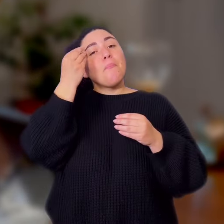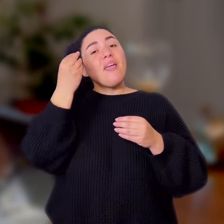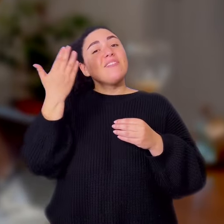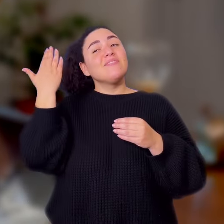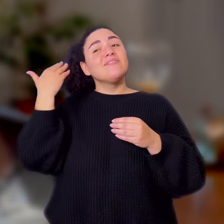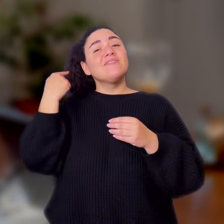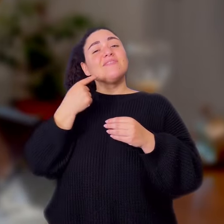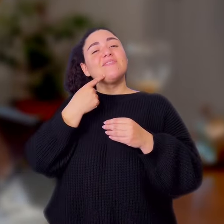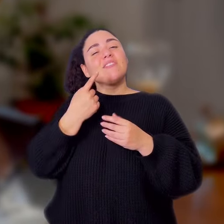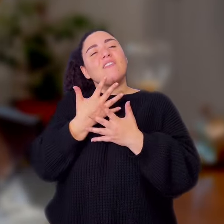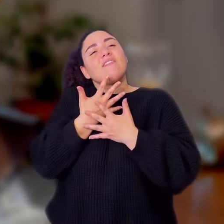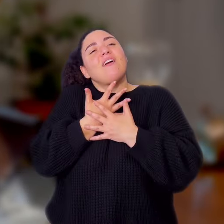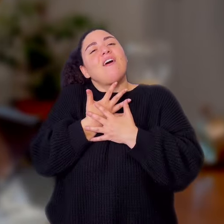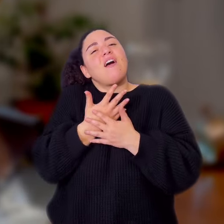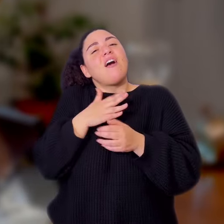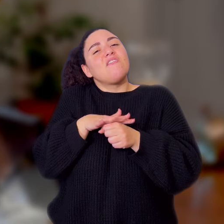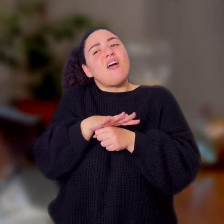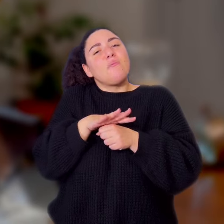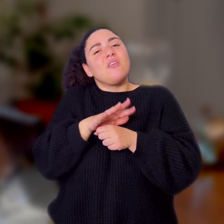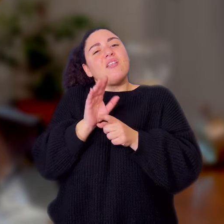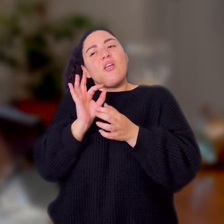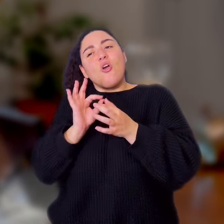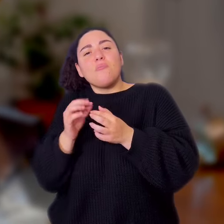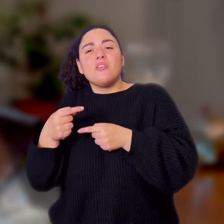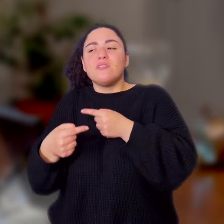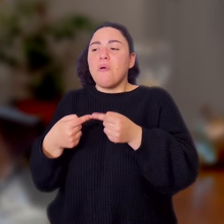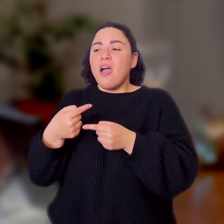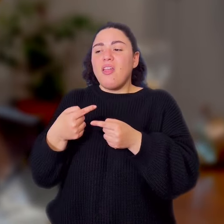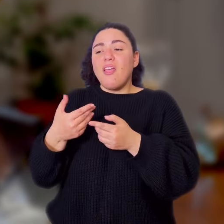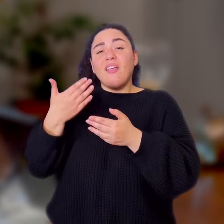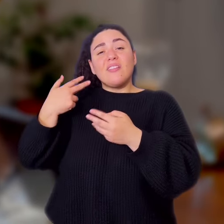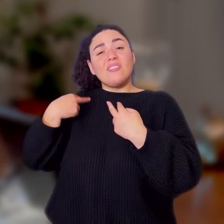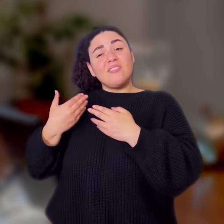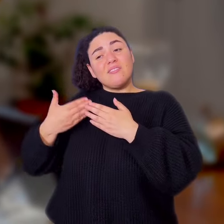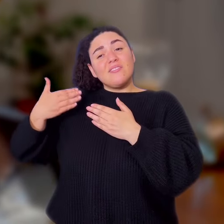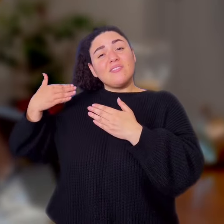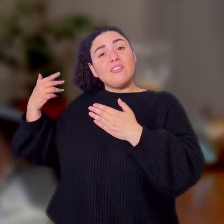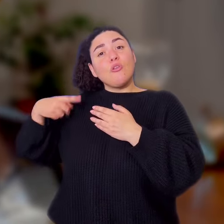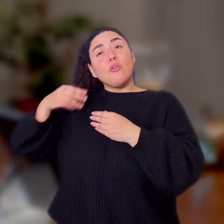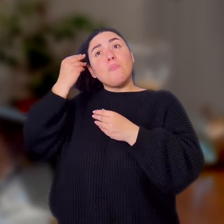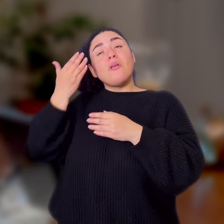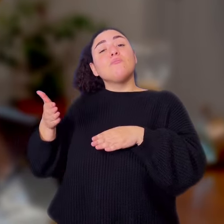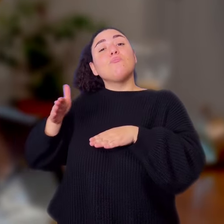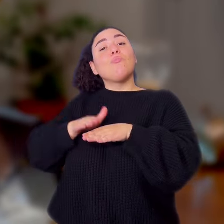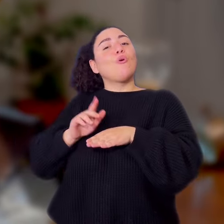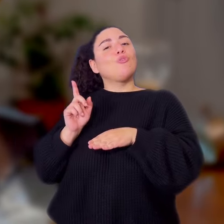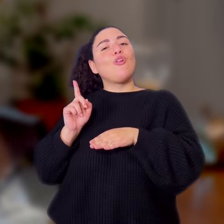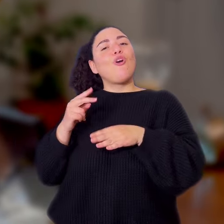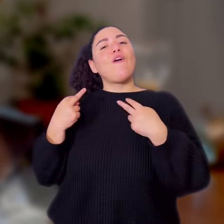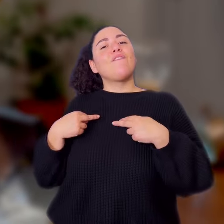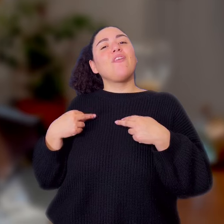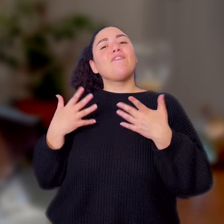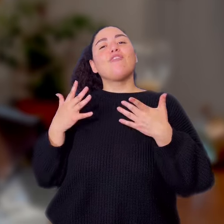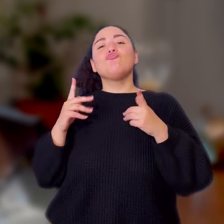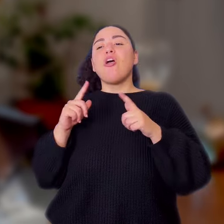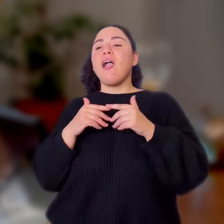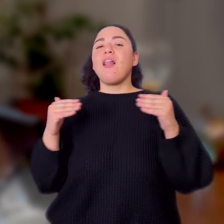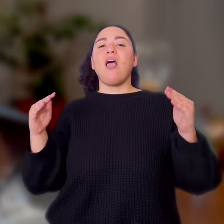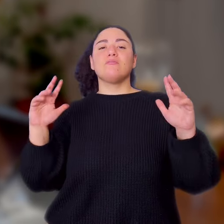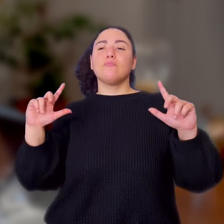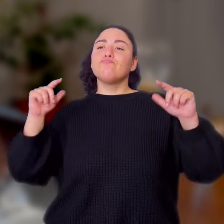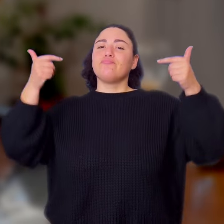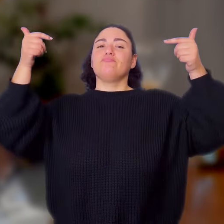preceduto non dobbiamo pensare a loro come dei defunti Ma come i viventi di prima classe ai quali